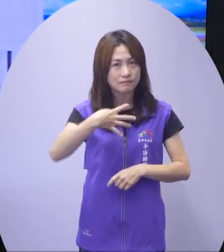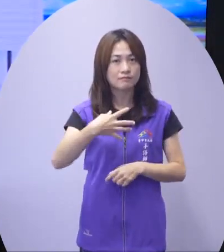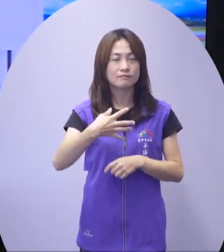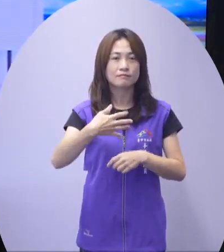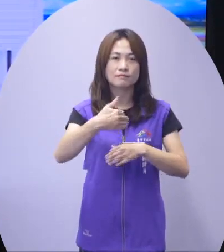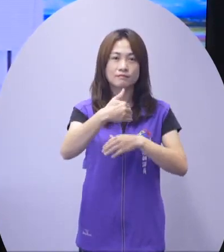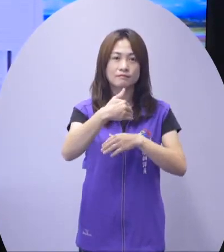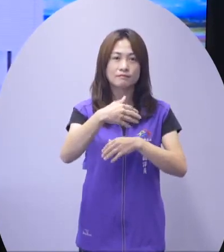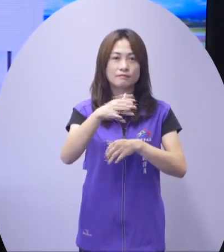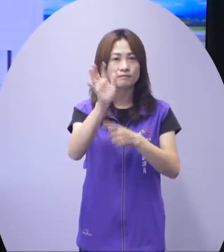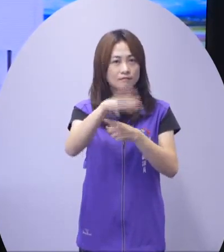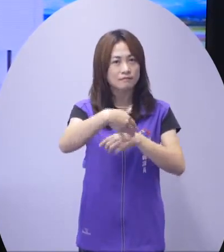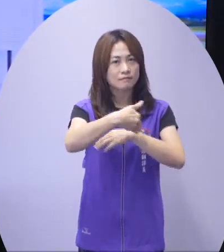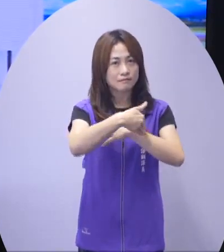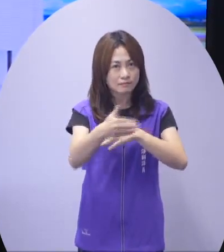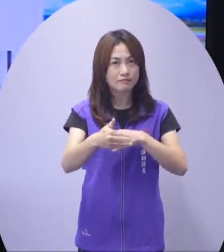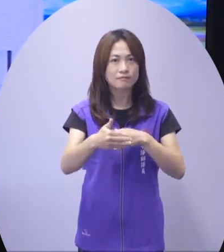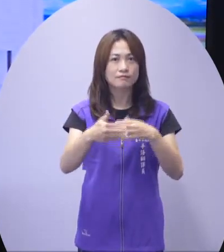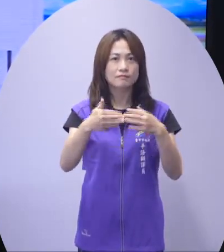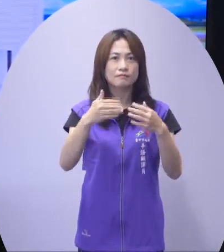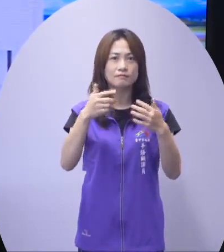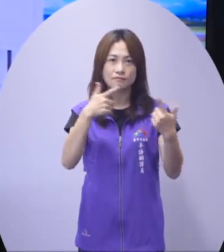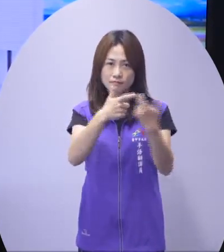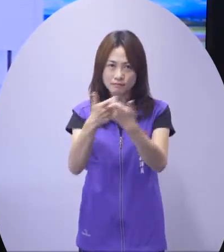的这样的一个活动，那